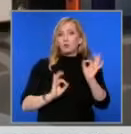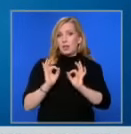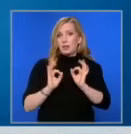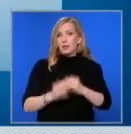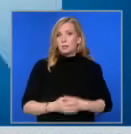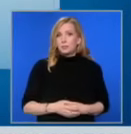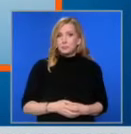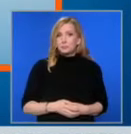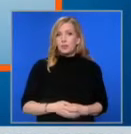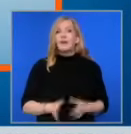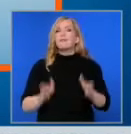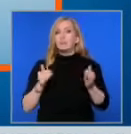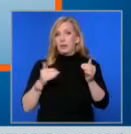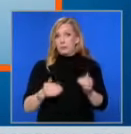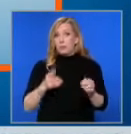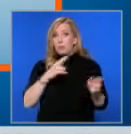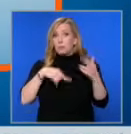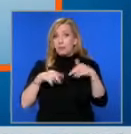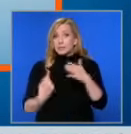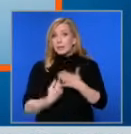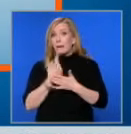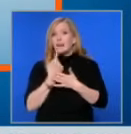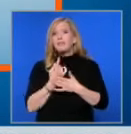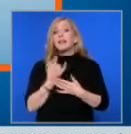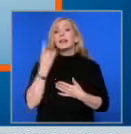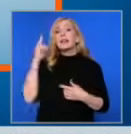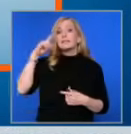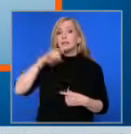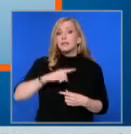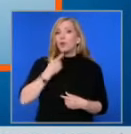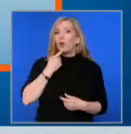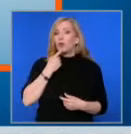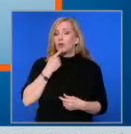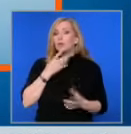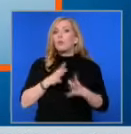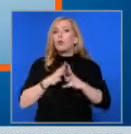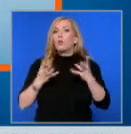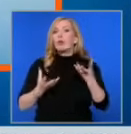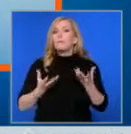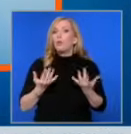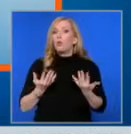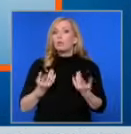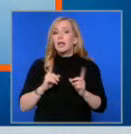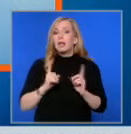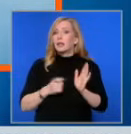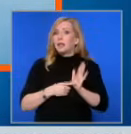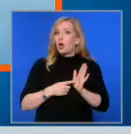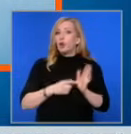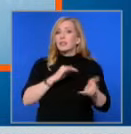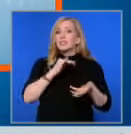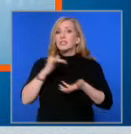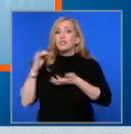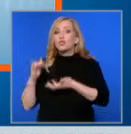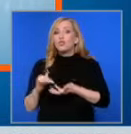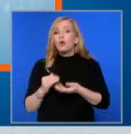ведомството. В рамките на проверките за първите 10 дни на годината са установени големи количества нелегални акцизни стоки,